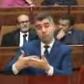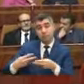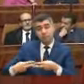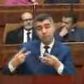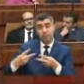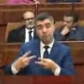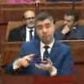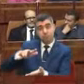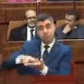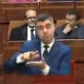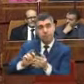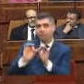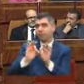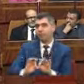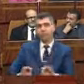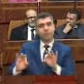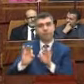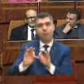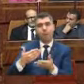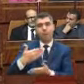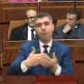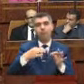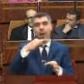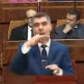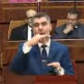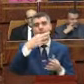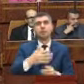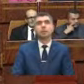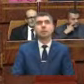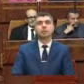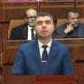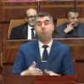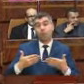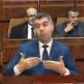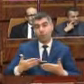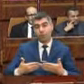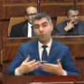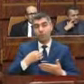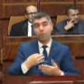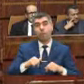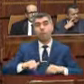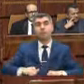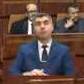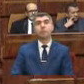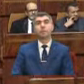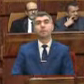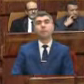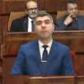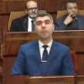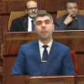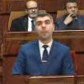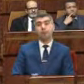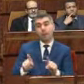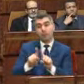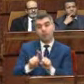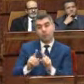تطبقش وبقى حبرا على ورق. ولهذا سيد الوزير احنا اليوم تنطالبوا أولا بتقنين